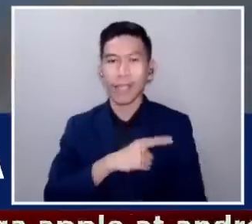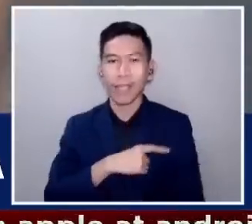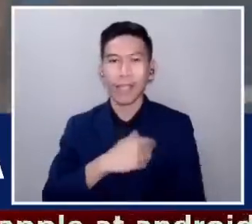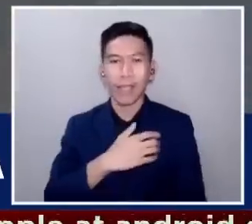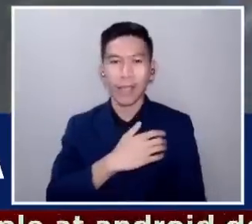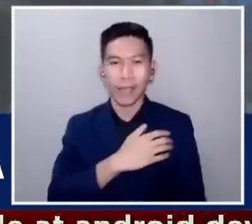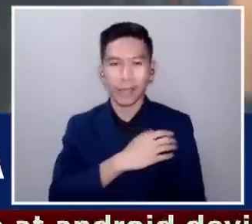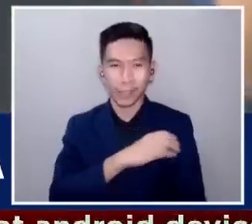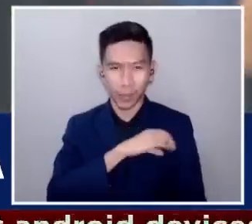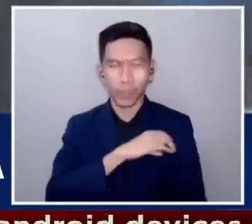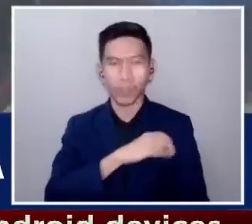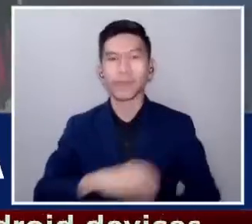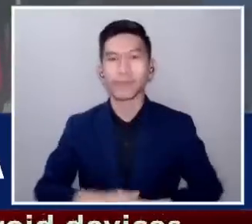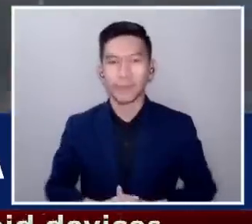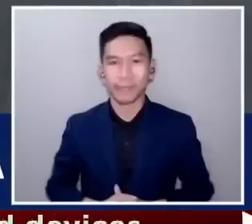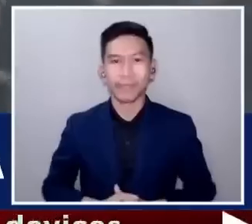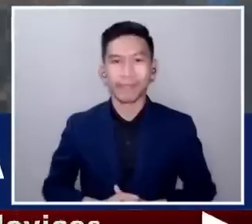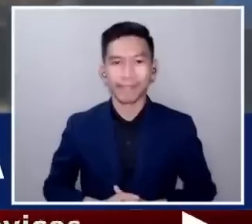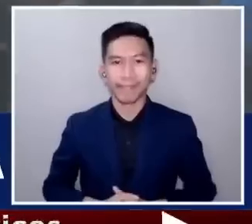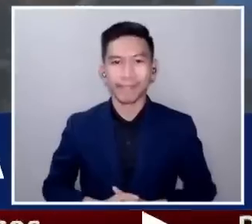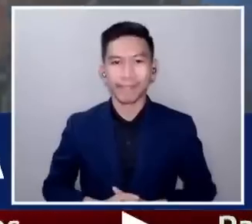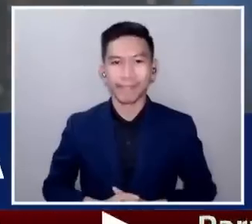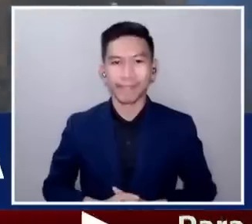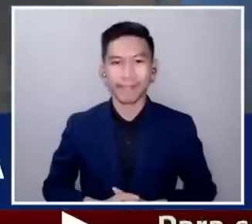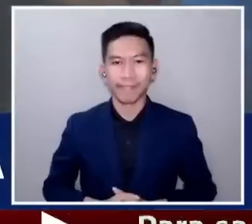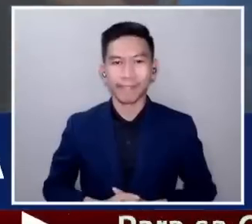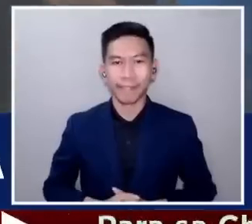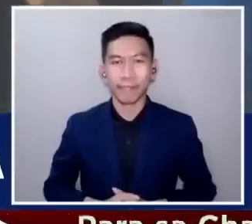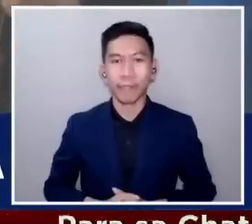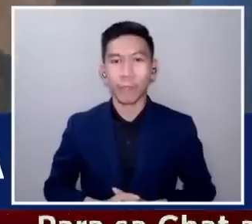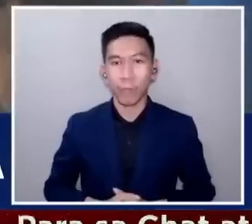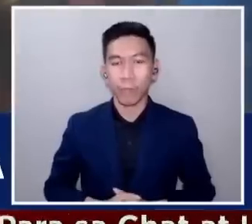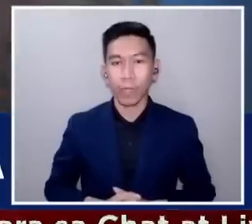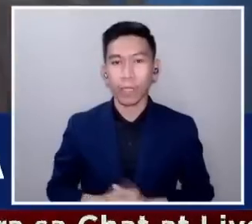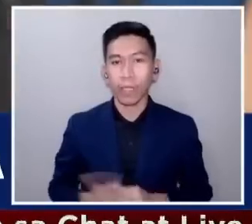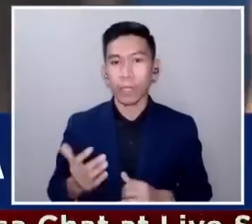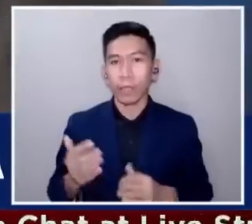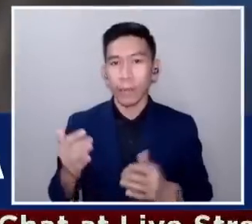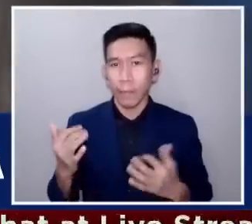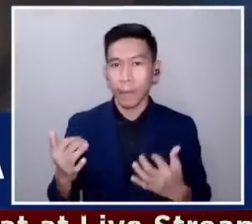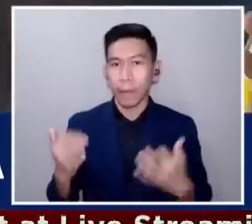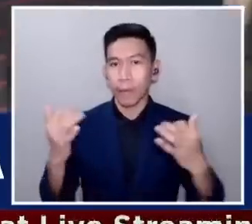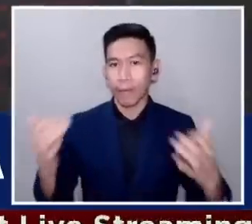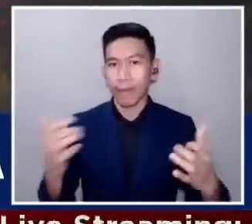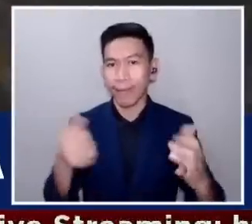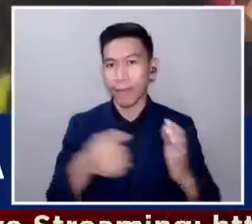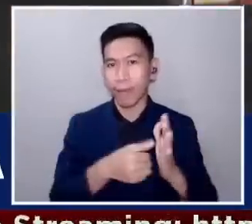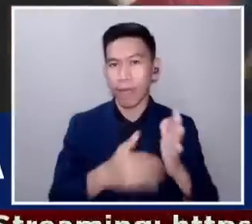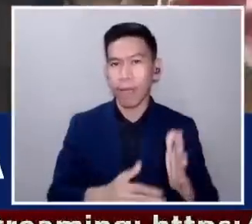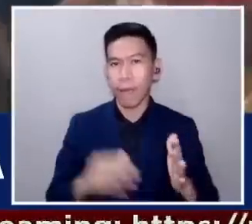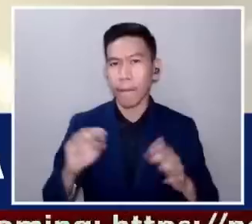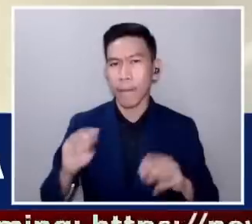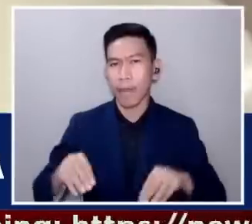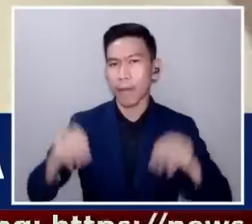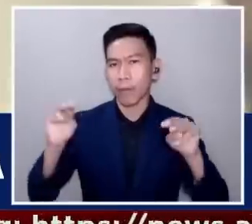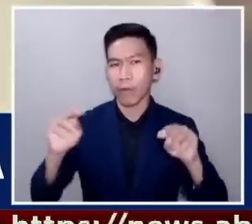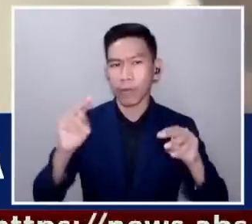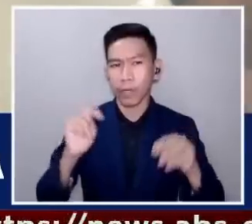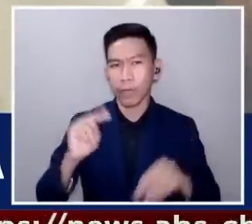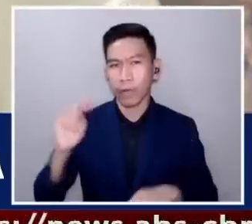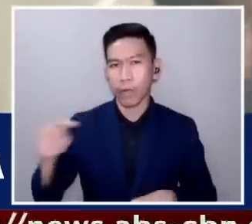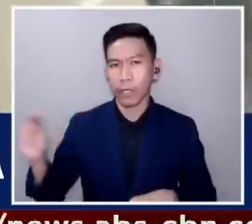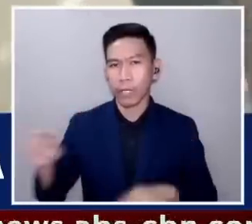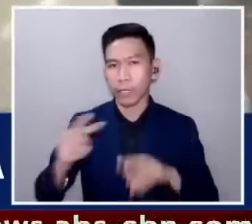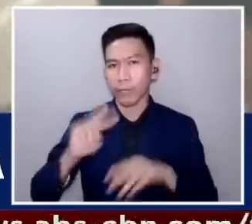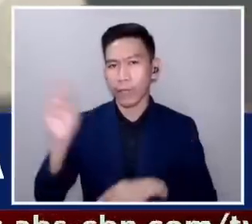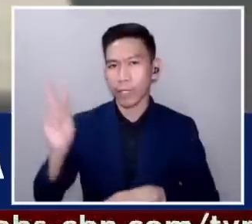Ping Lacson! Nakipagpulong sa mga botante ng Malabon, Navotas, Caloocan at Valenzuela, sina Senador